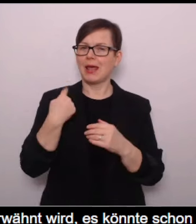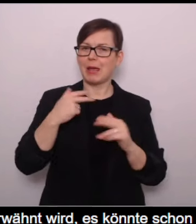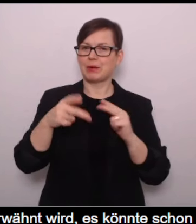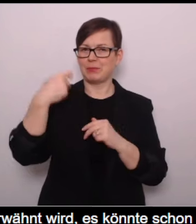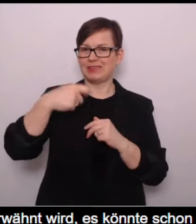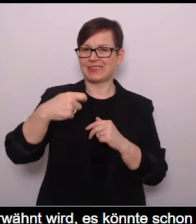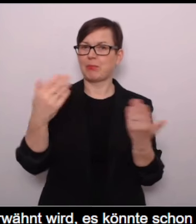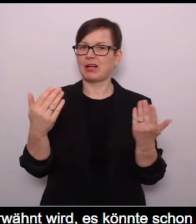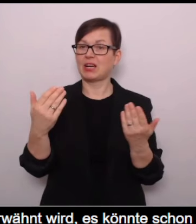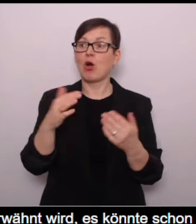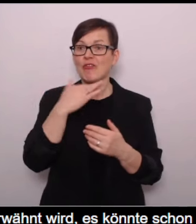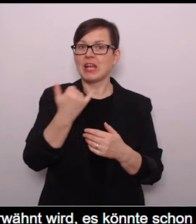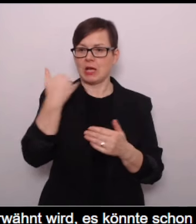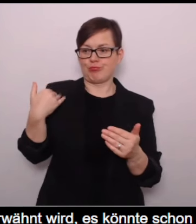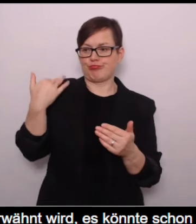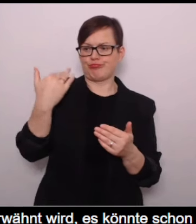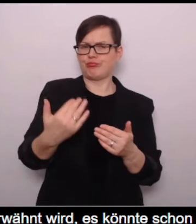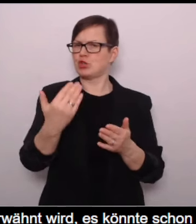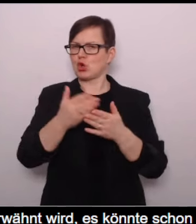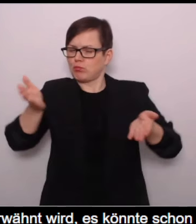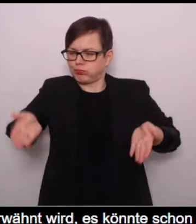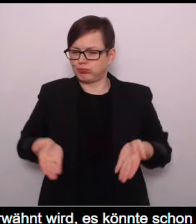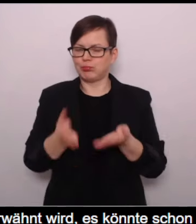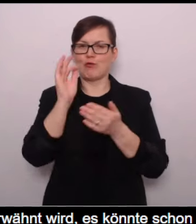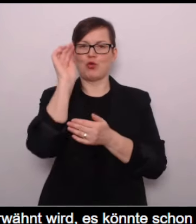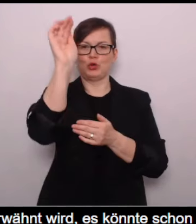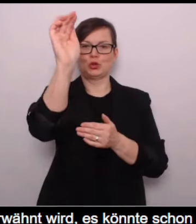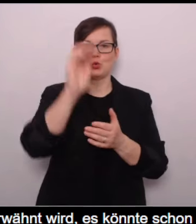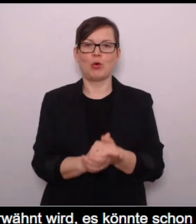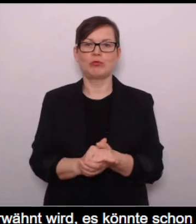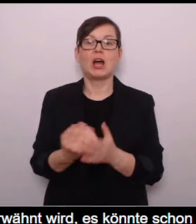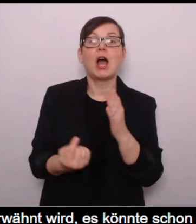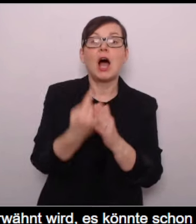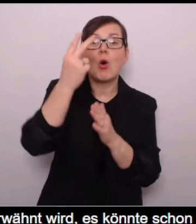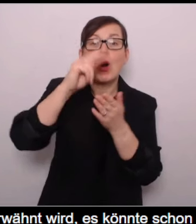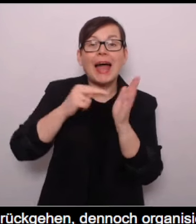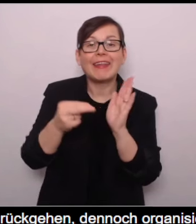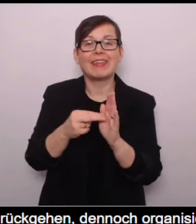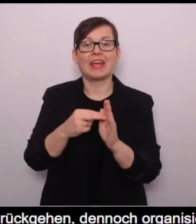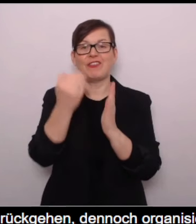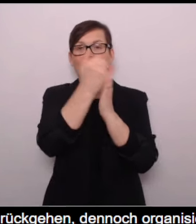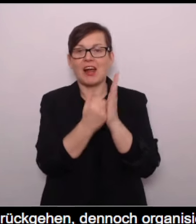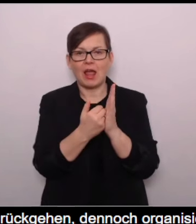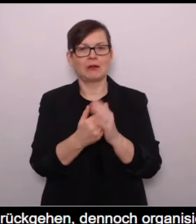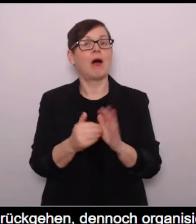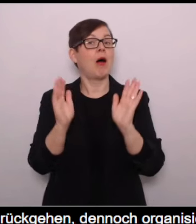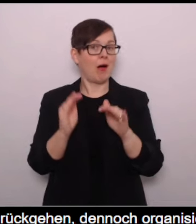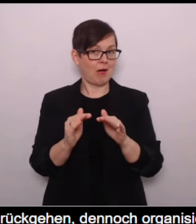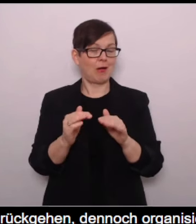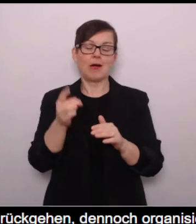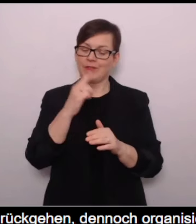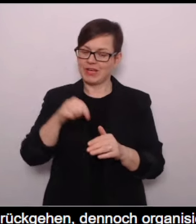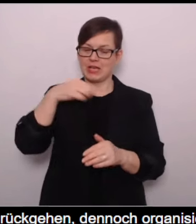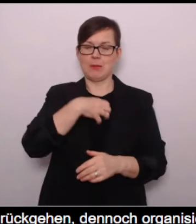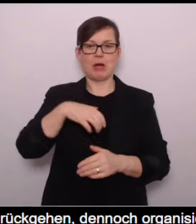Stellen für die Wissenschaft. Das ist, glaube ich, etwas, was Ministerpräsident in den letzten Jahren bewusst sehr zukunftsorientiert vorangebracht